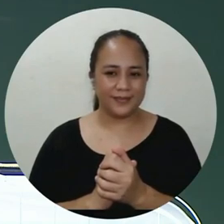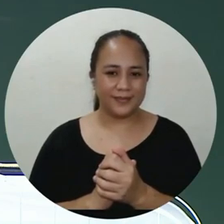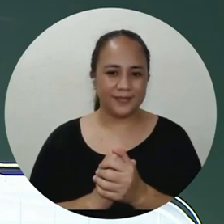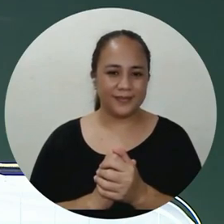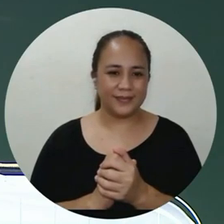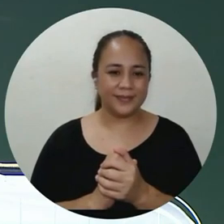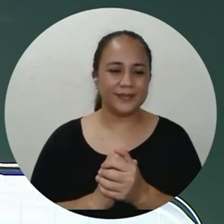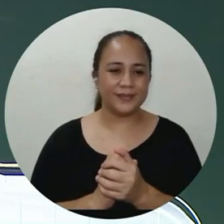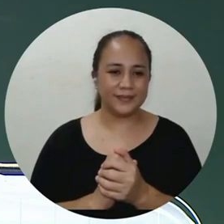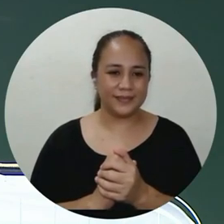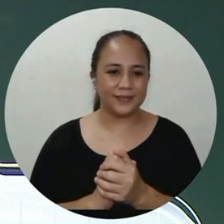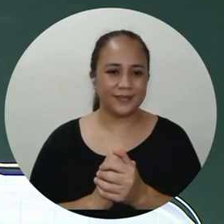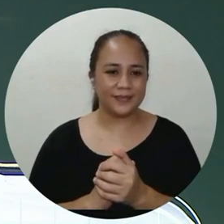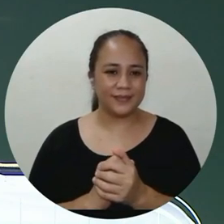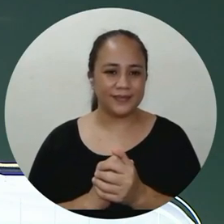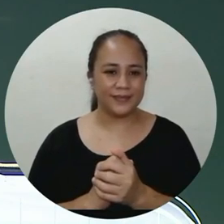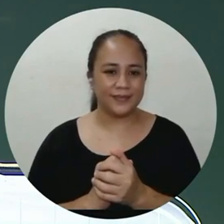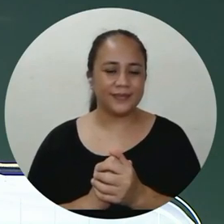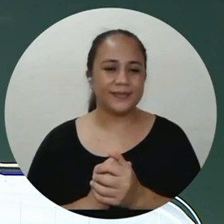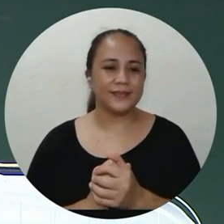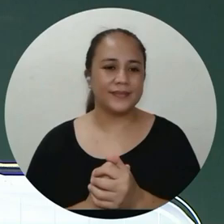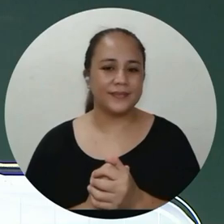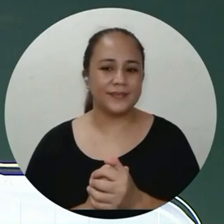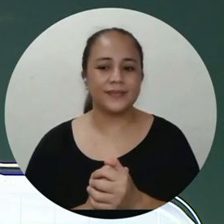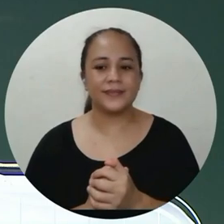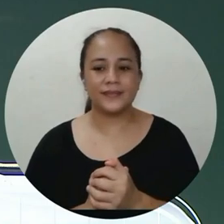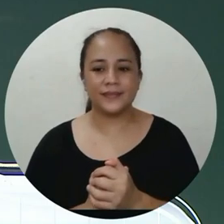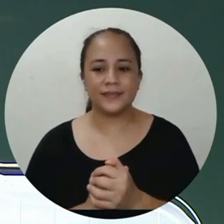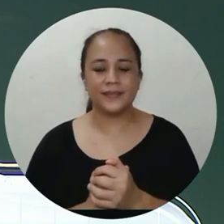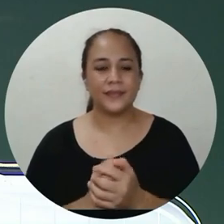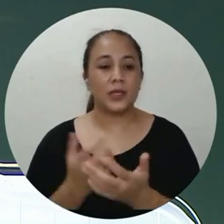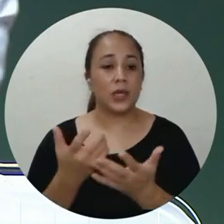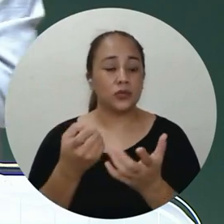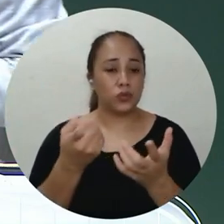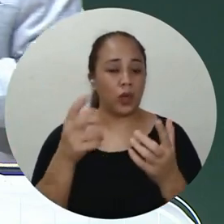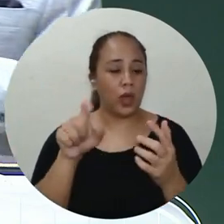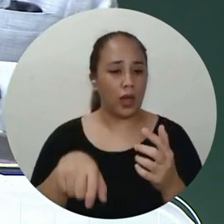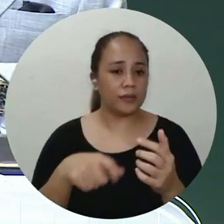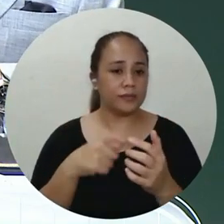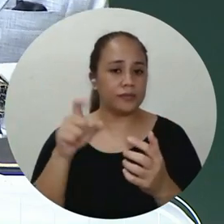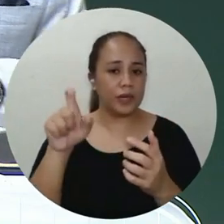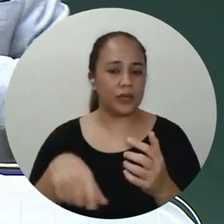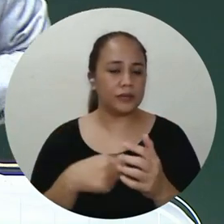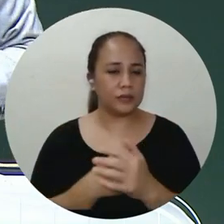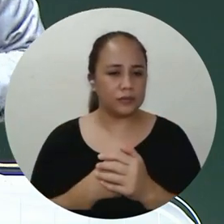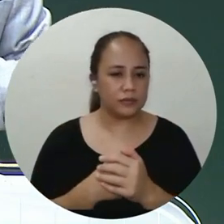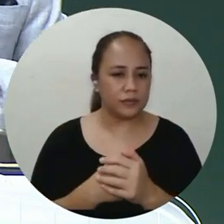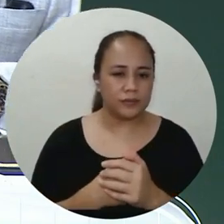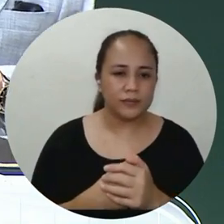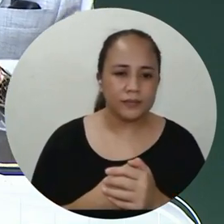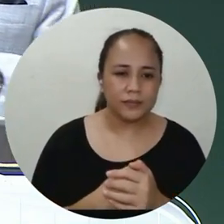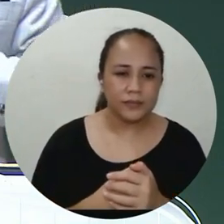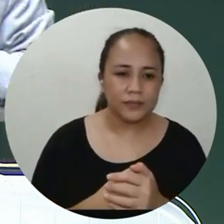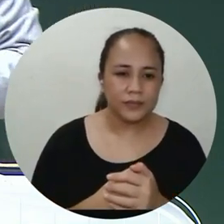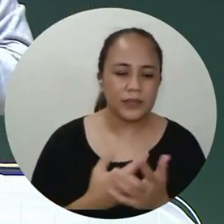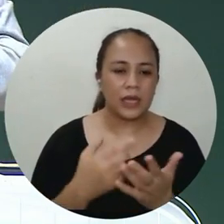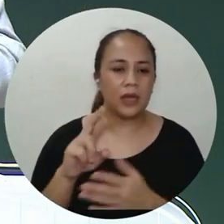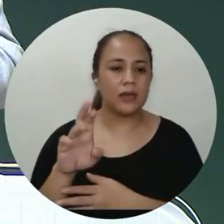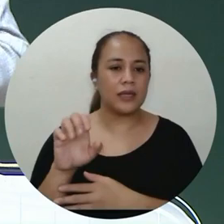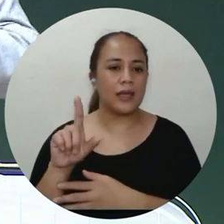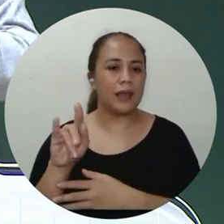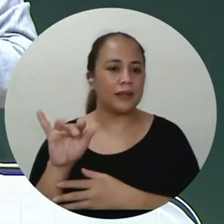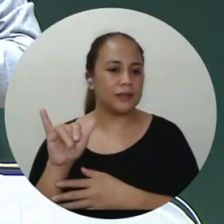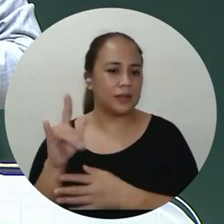실상을 여러분이 인식해야 돼요. So you have to recognize the realities of the field. 지금